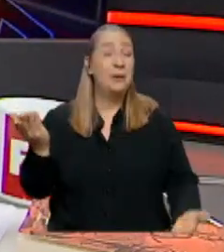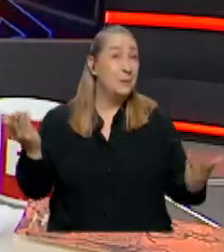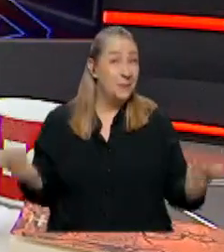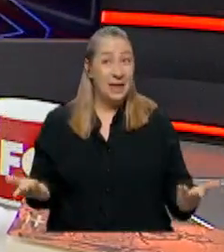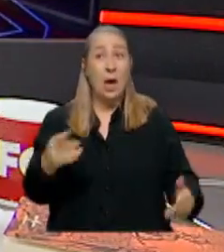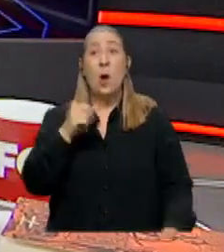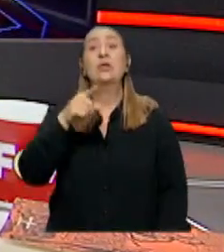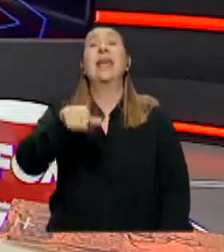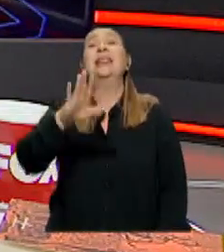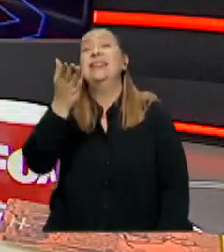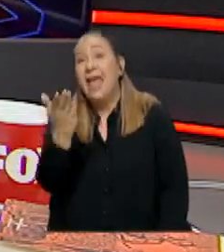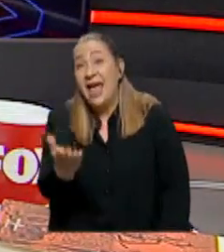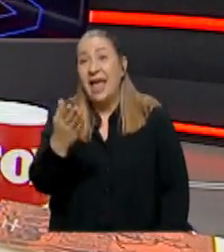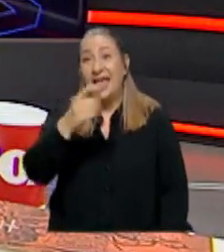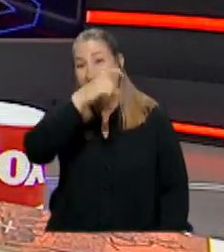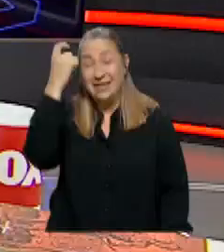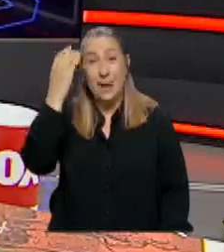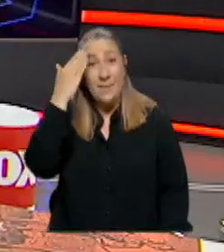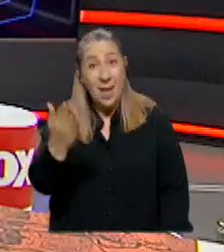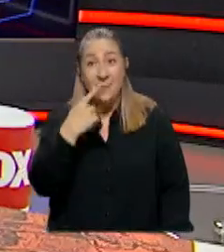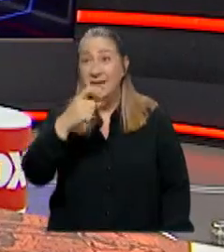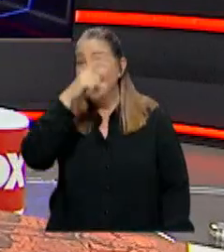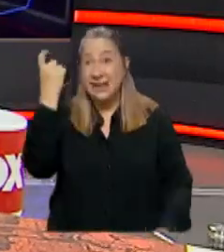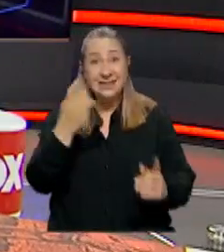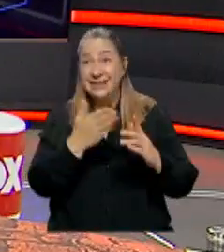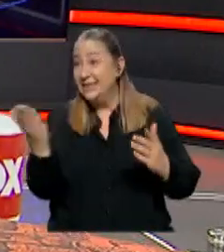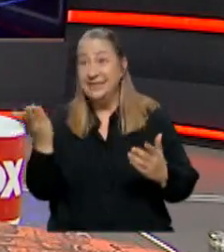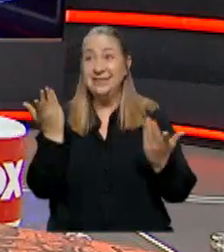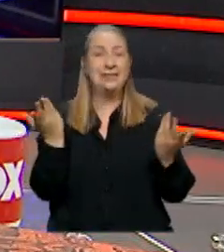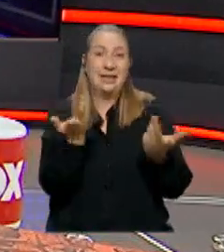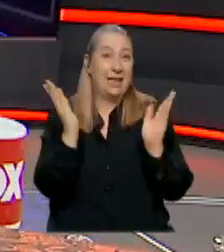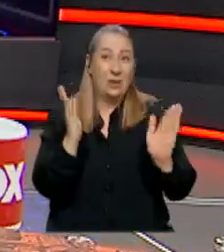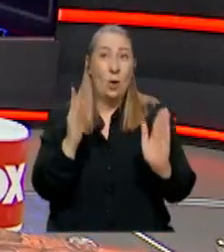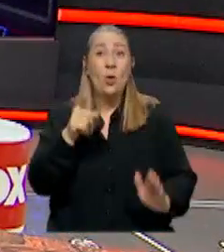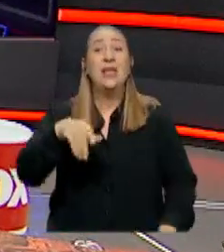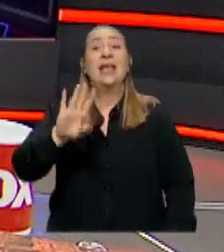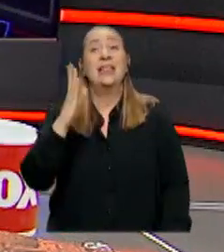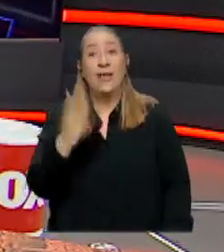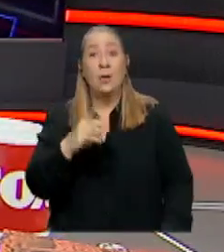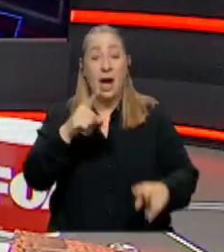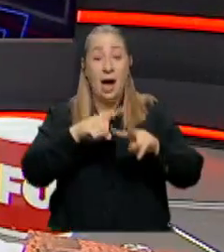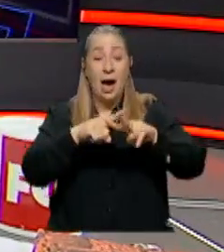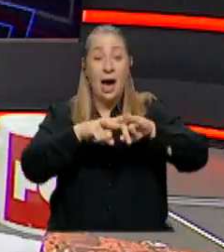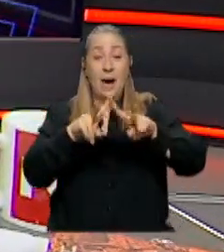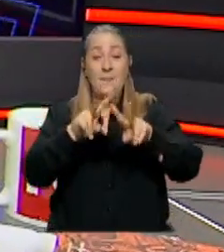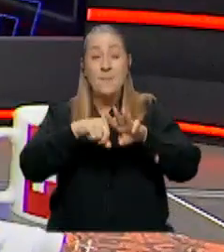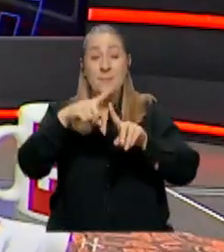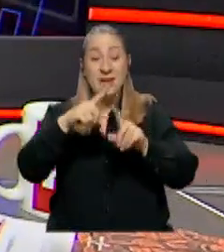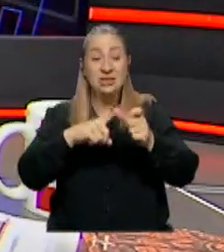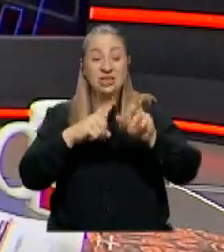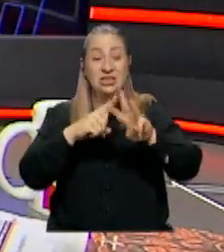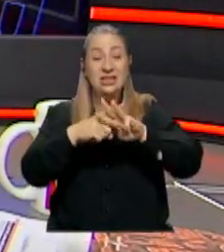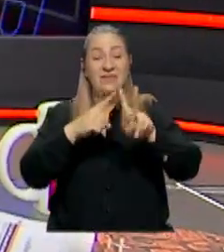Peki o değil de yaza merhaba diyoruz. Yaz nasıl? Nereye gidiyor? O değil de bu arada Ahmet Cevdet Paşa'nın